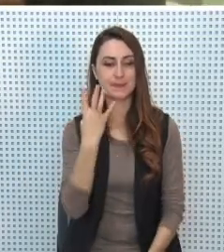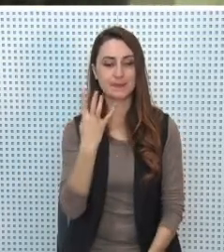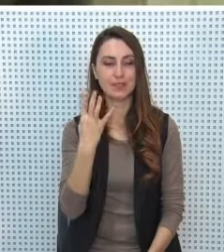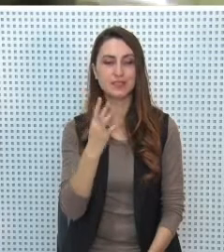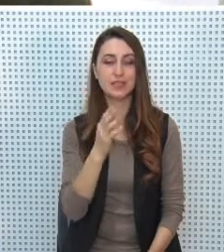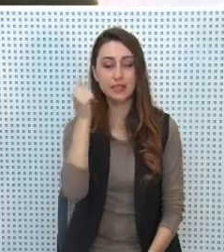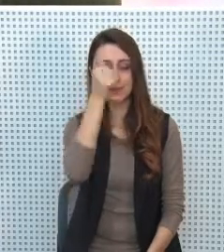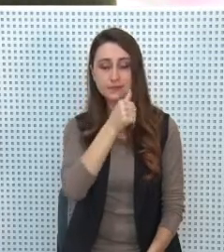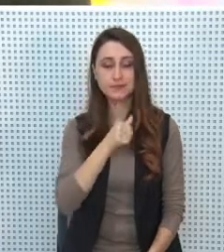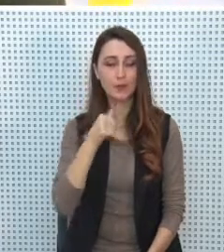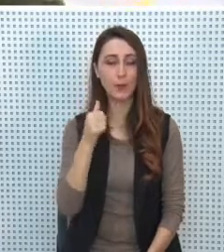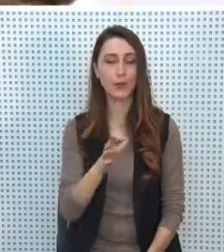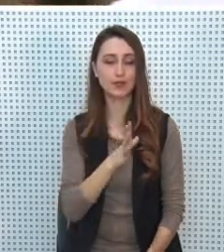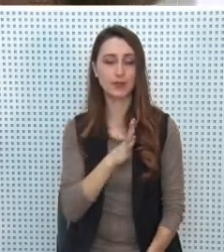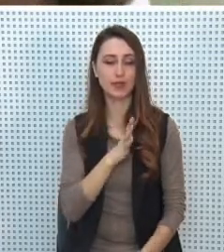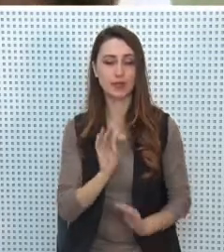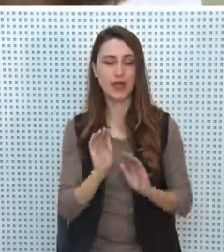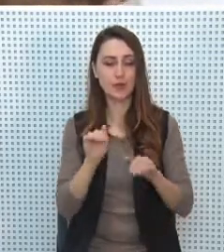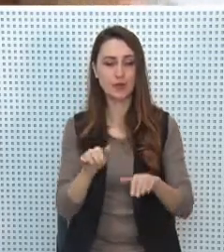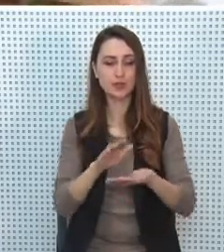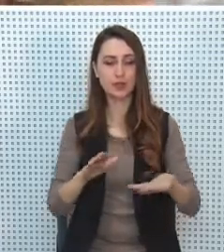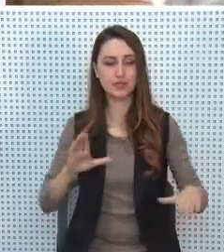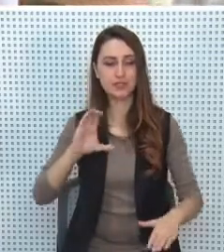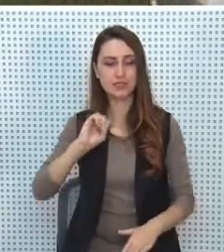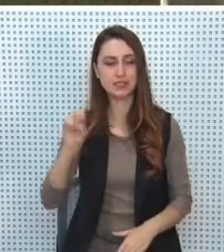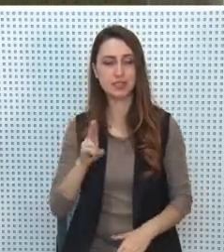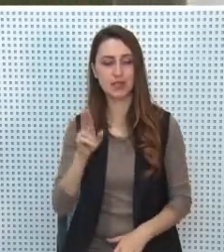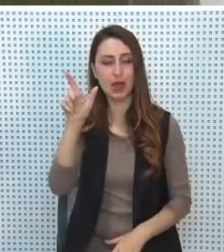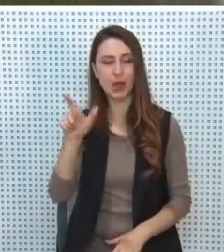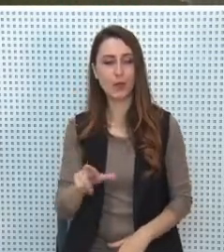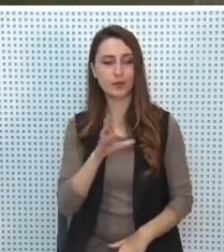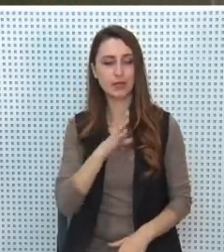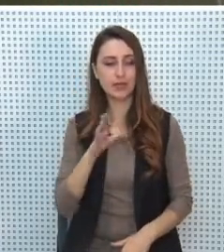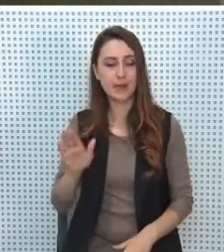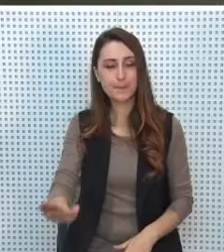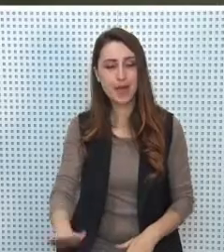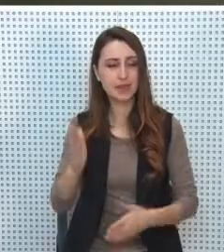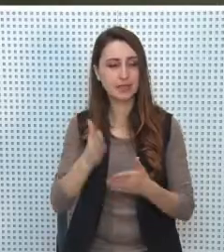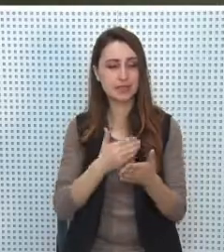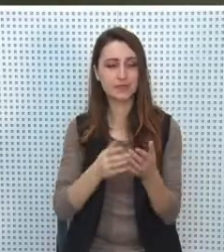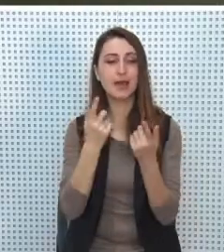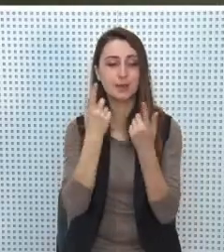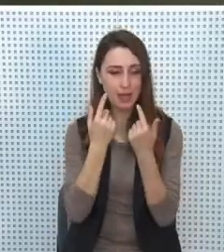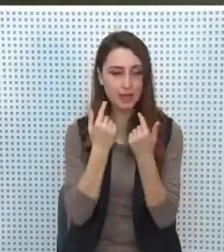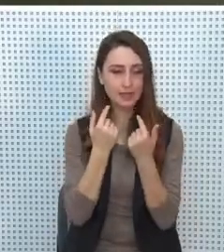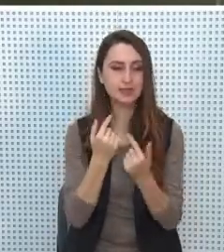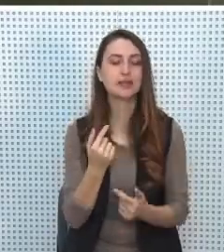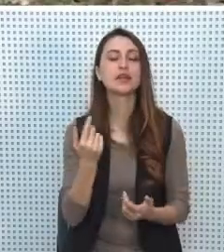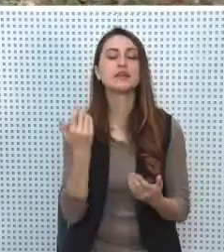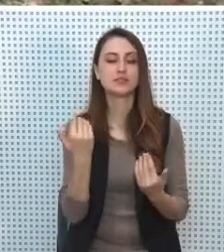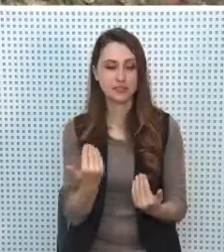4 года был, он пришел в детский сад. Он был маленький совсем. Плакал? Плакал. Сейчас тебе нравится в